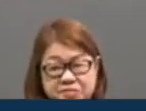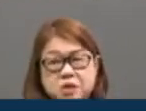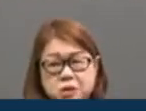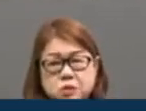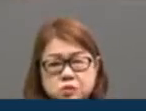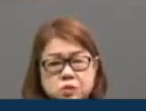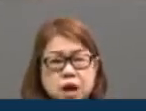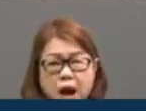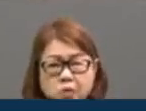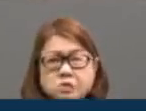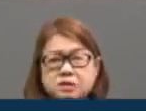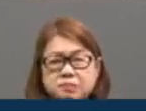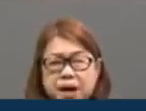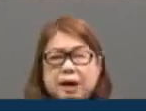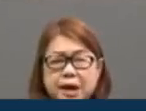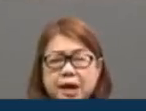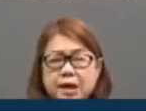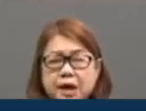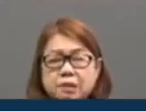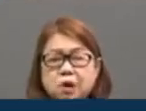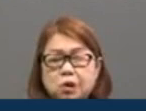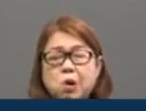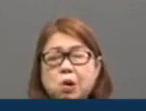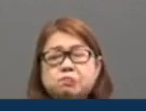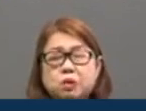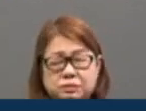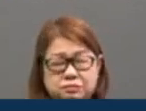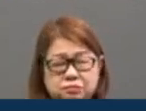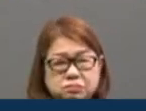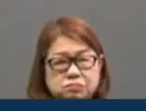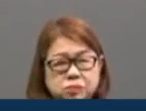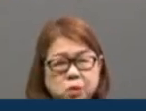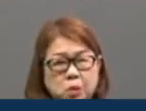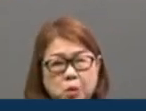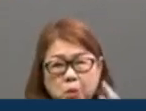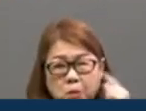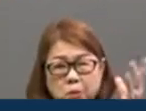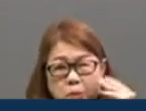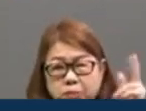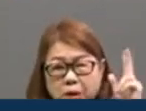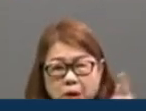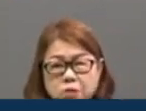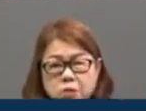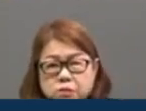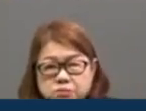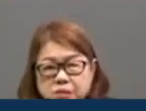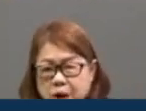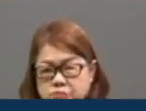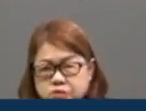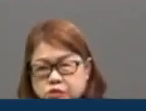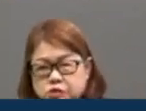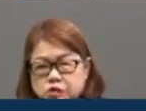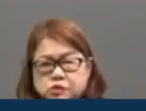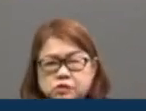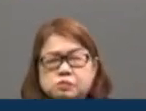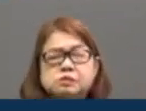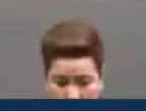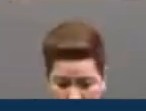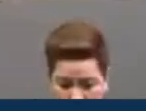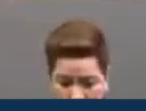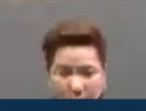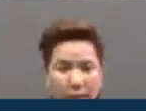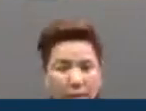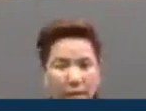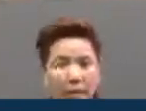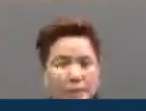โชติทรัพย์นายกสมาคมกลุ่มชาวไร่อ้อยเขต7จังหวัดกาญจนบุรีกล่าวว่าจากผลการหารือชาวไร่อ้อยมีความพอใ